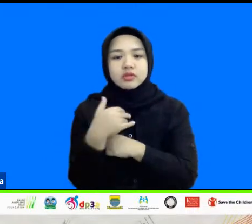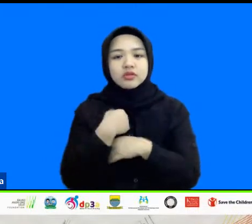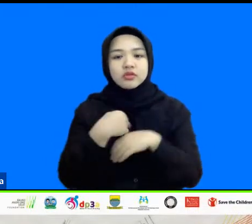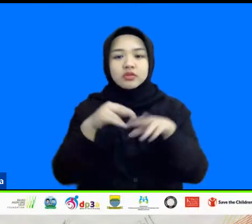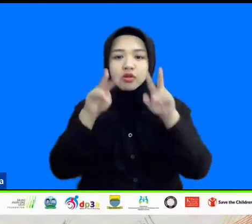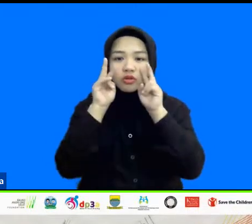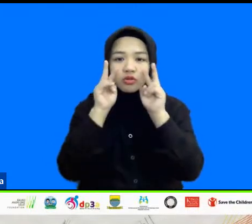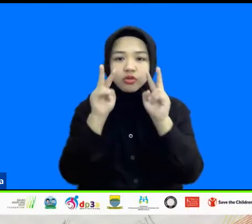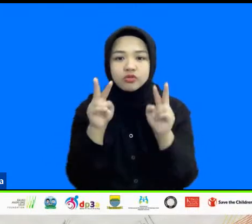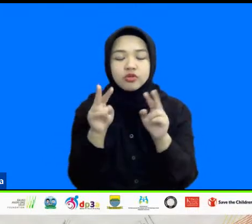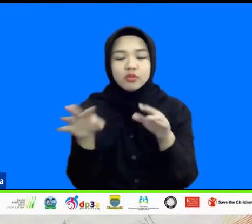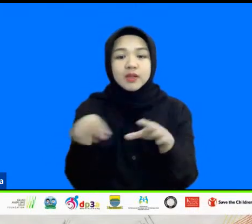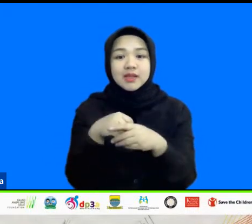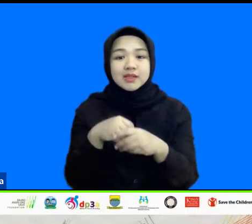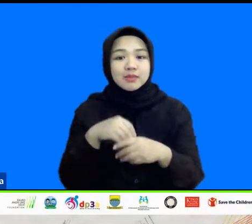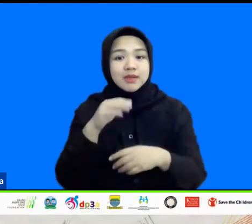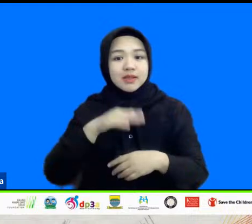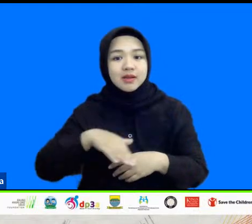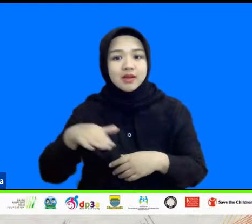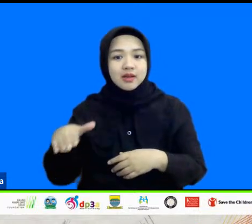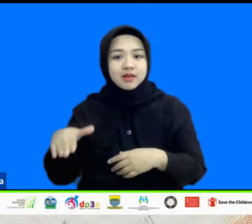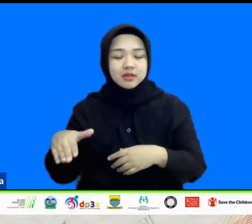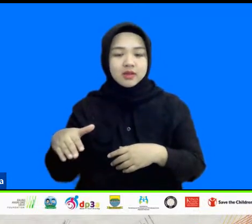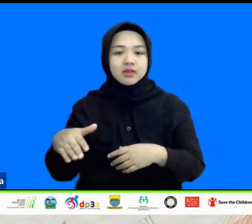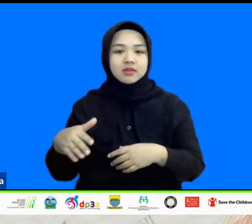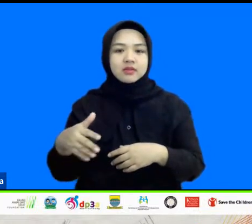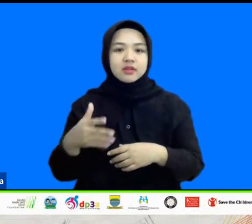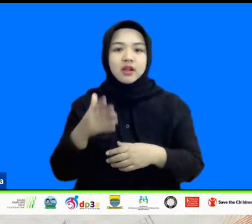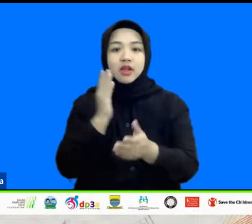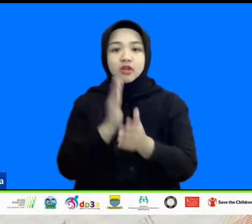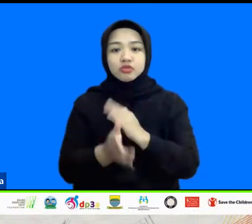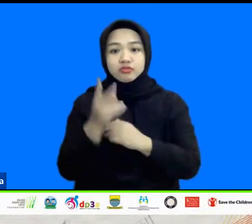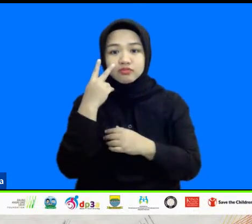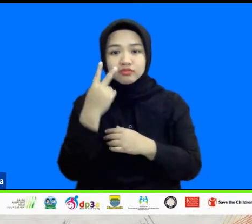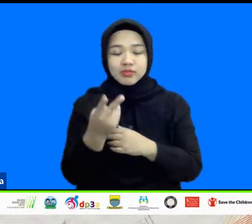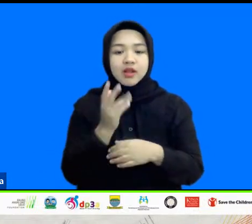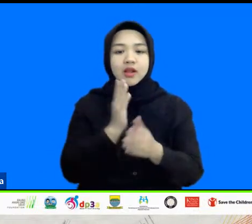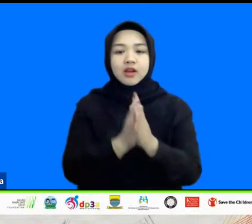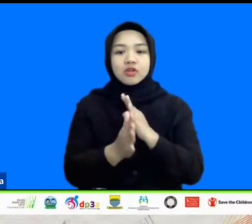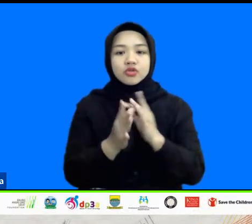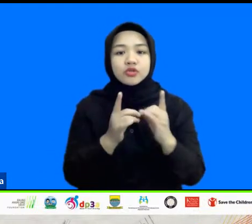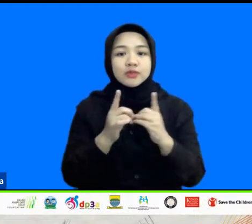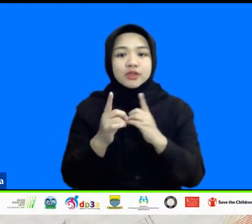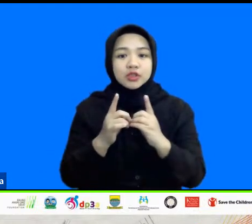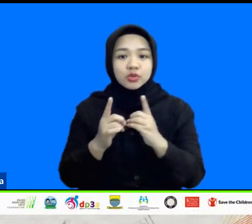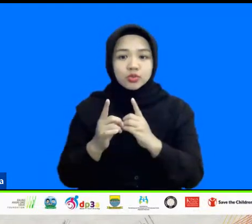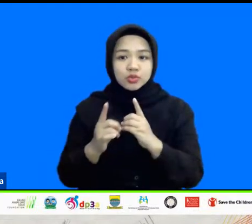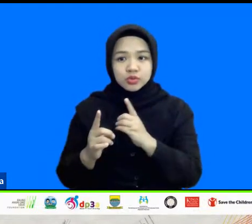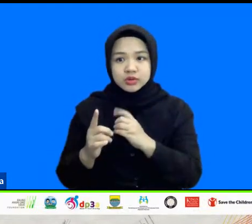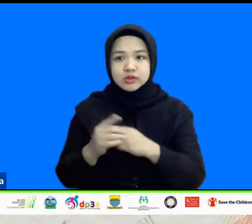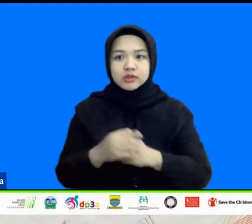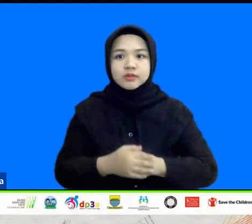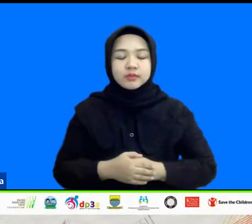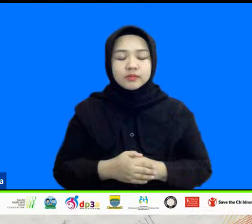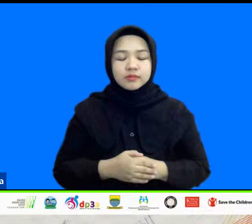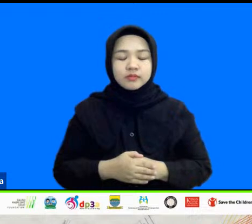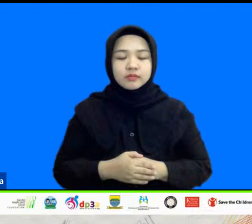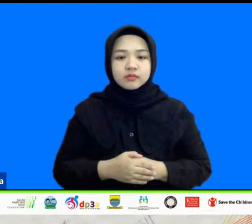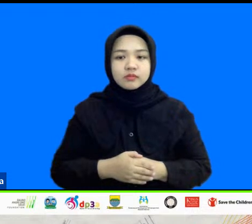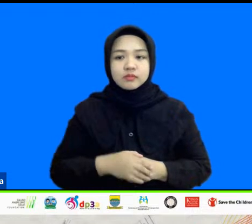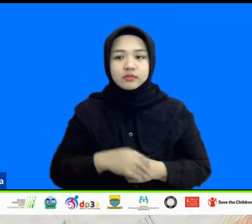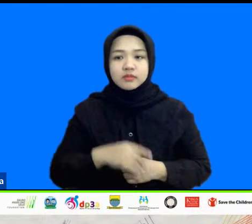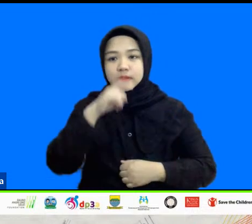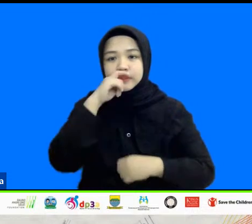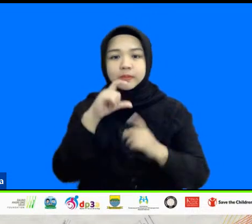untuk partisipasi anak ini juga nonton langsung sehingga kami langsung berdiskusi dan eh, justru Pak Deputi nih